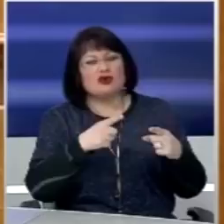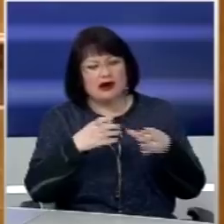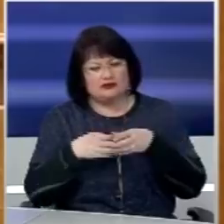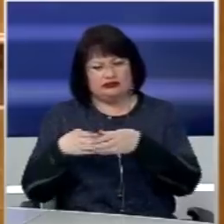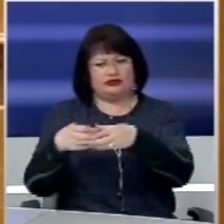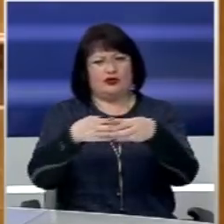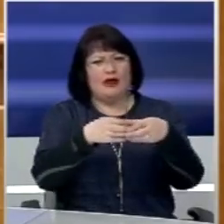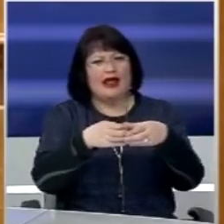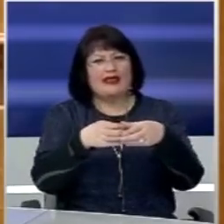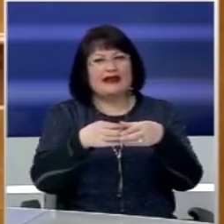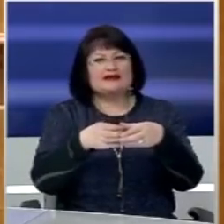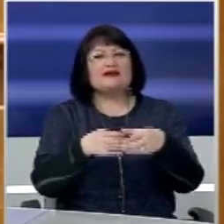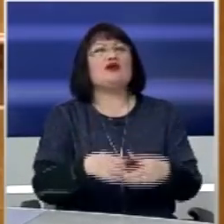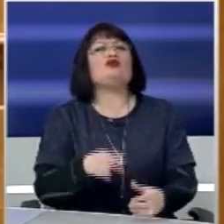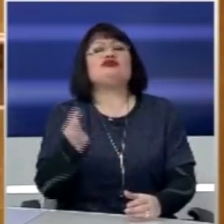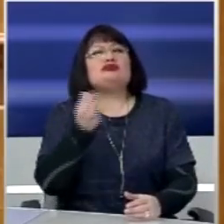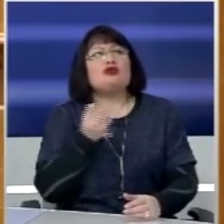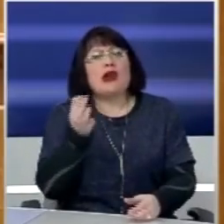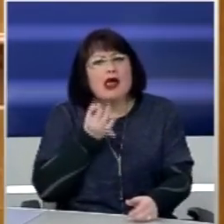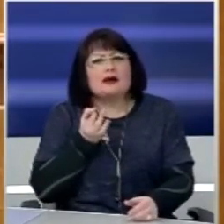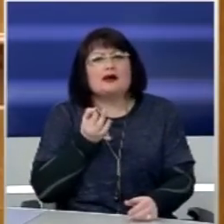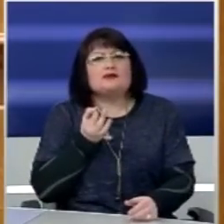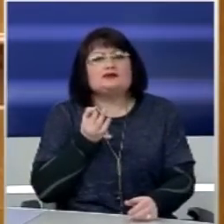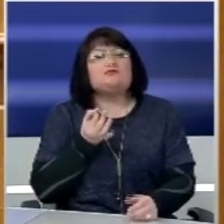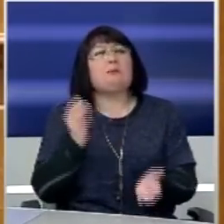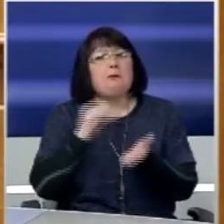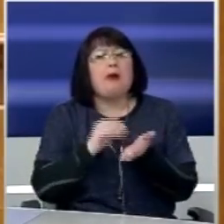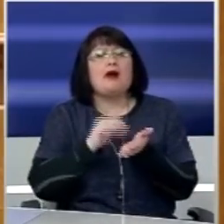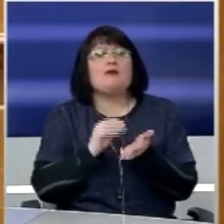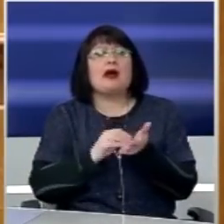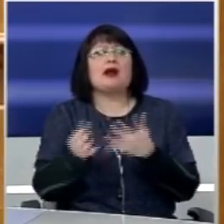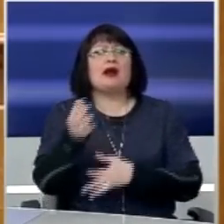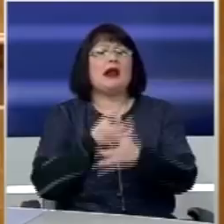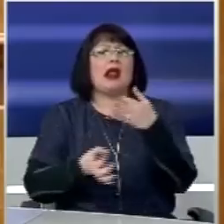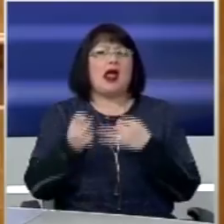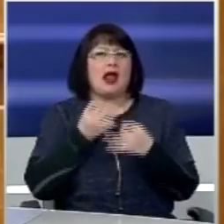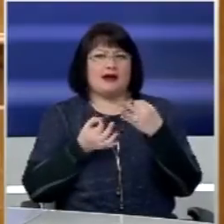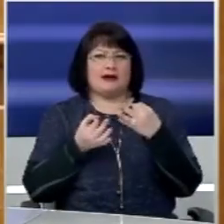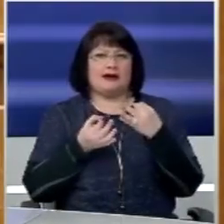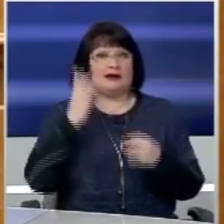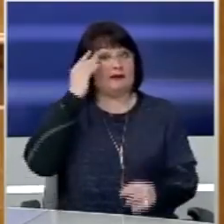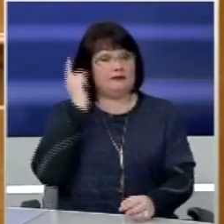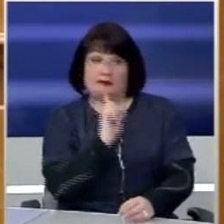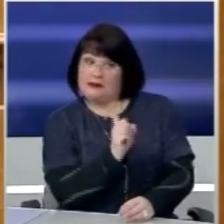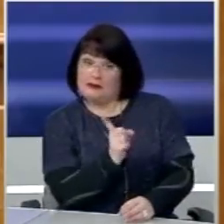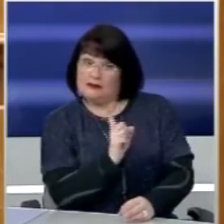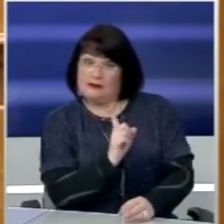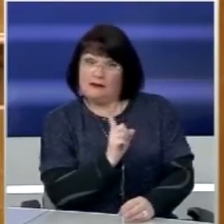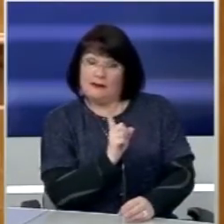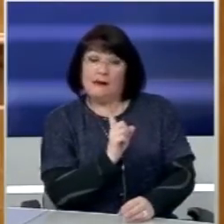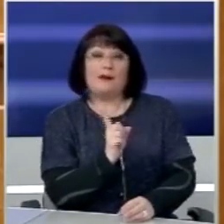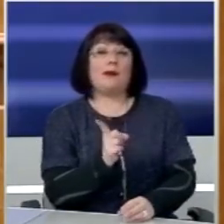τα οποία όπου σταθούν και όπου βρεθούν επαναλαμβάνουν για να μην ξεχνιόμαστε ότι